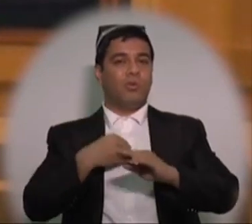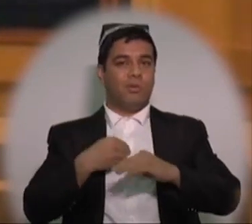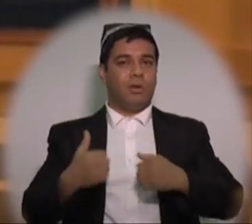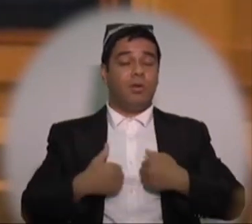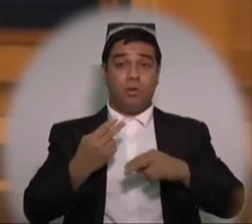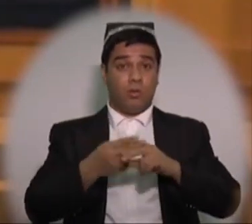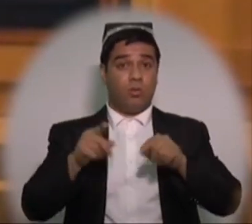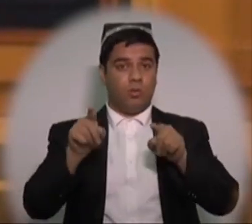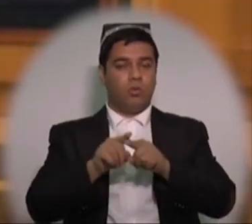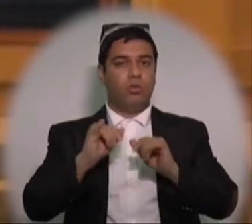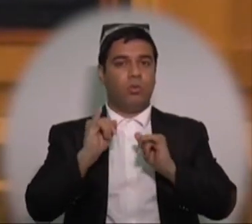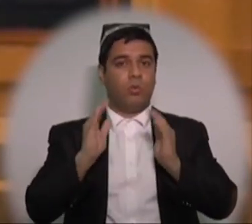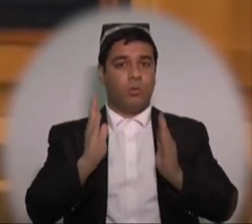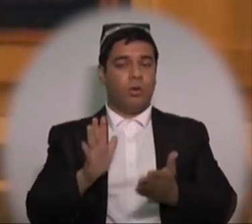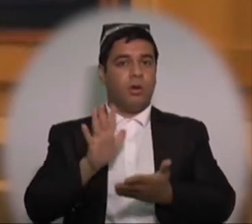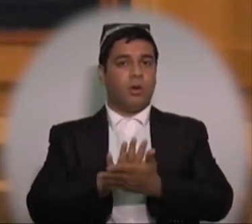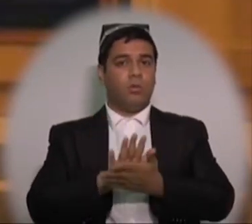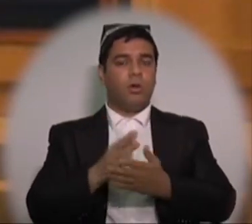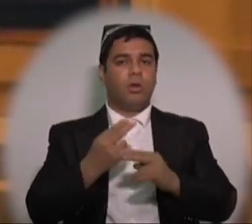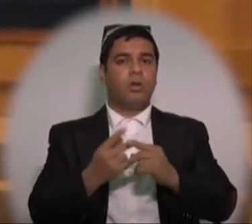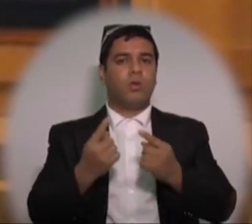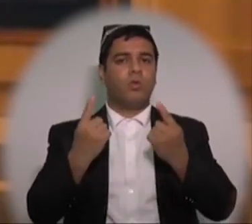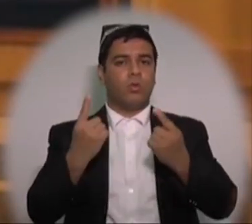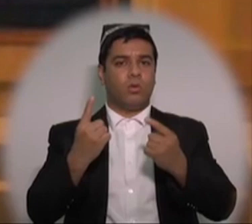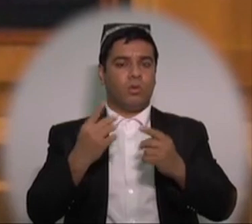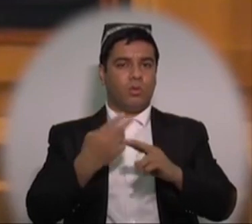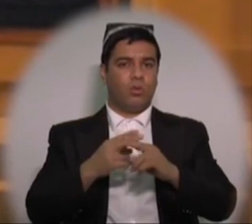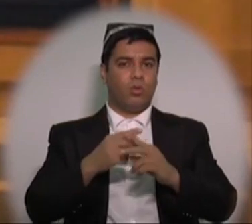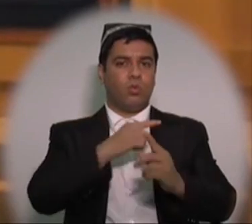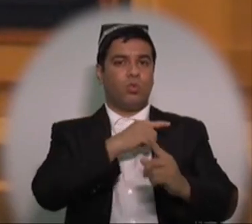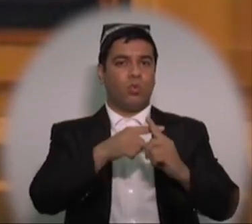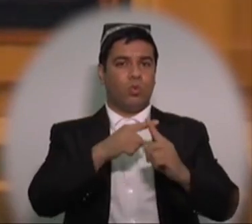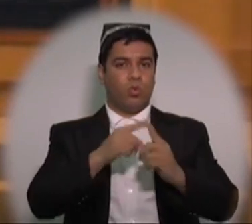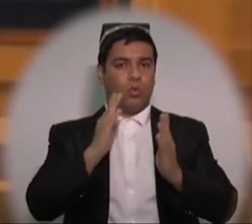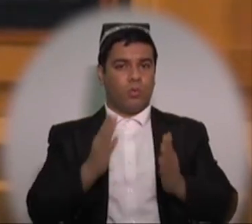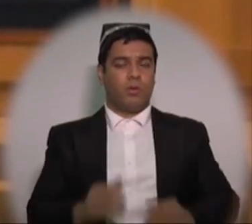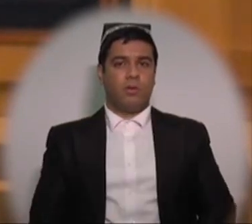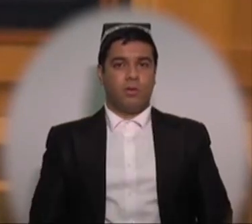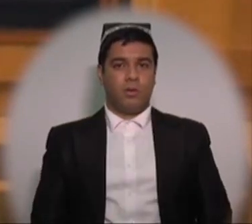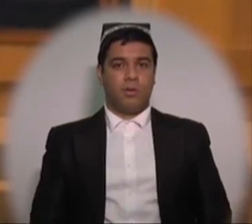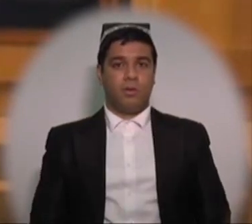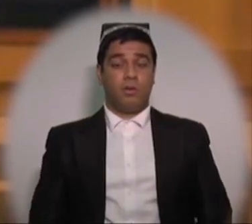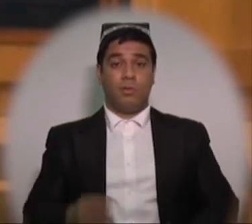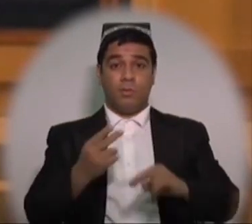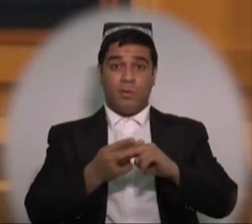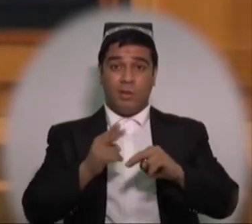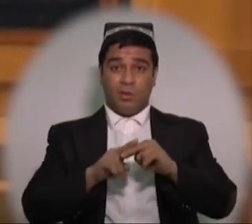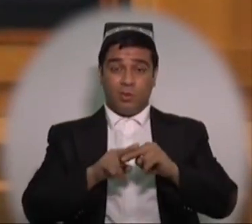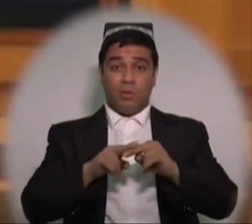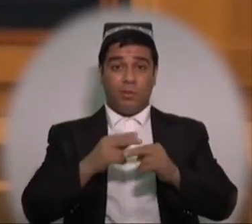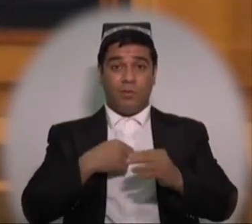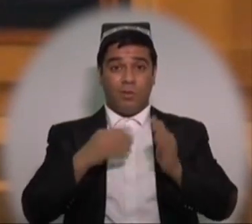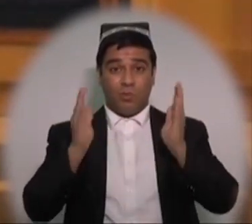ham xiyonat bo'ladi. Katta gunoh bo'ladi, shariatga xilof ish bo'ladi. Mana shu